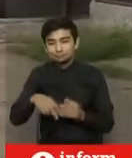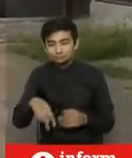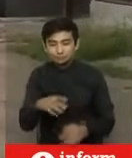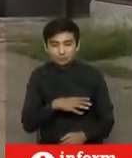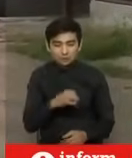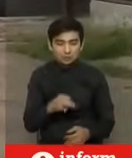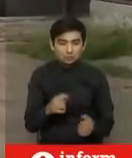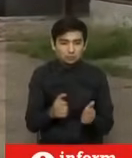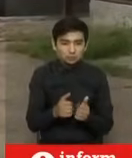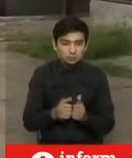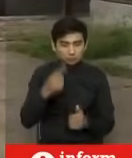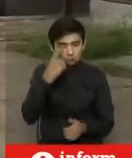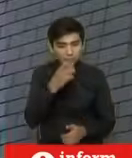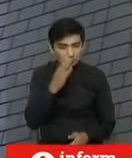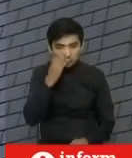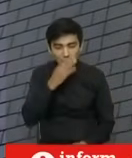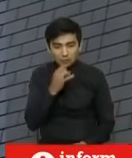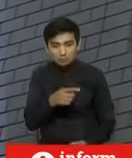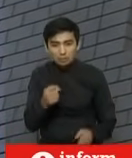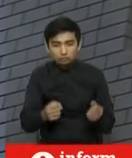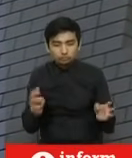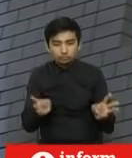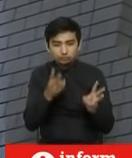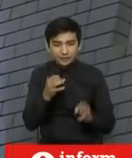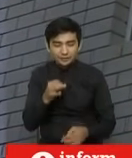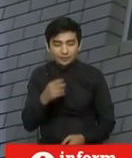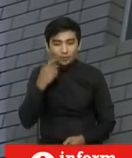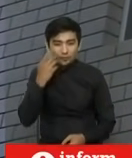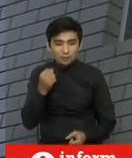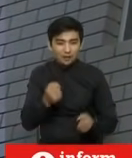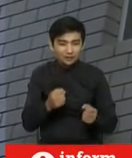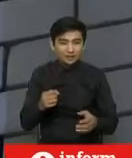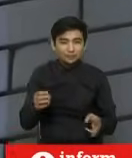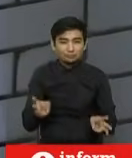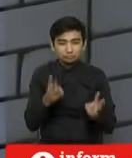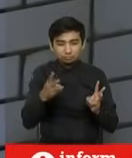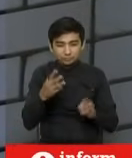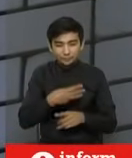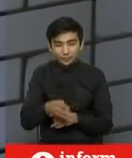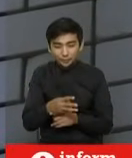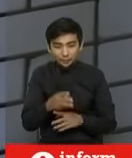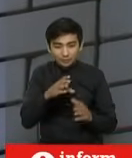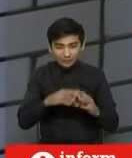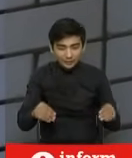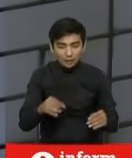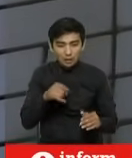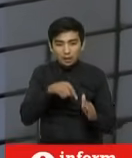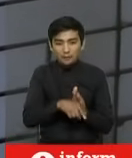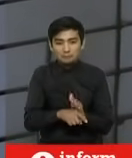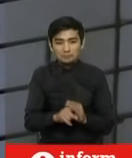время соседи сообщили родителям что их машина горит лишь когда авто потушили оказалось что внутри находился